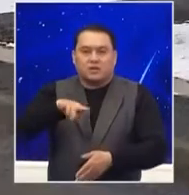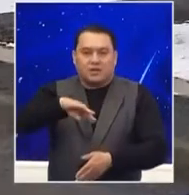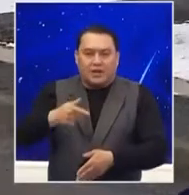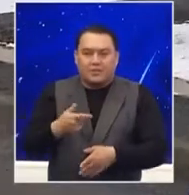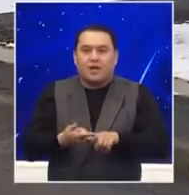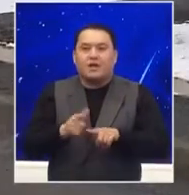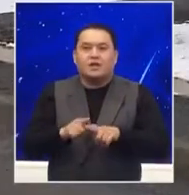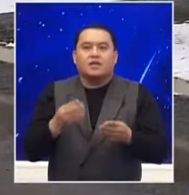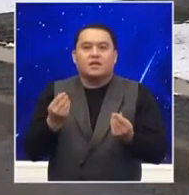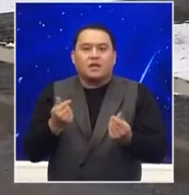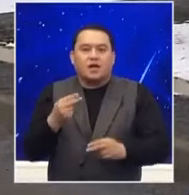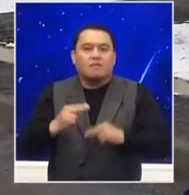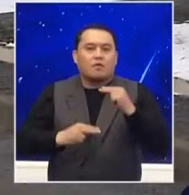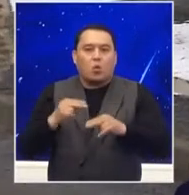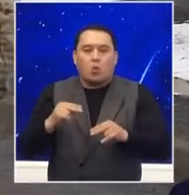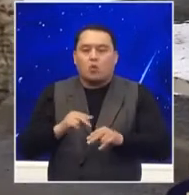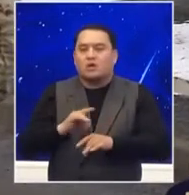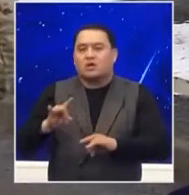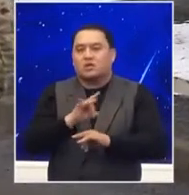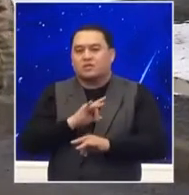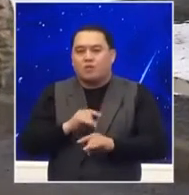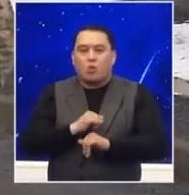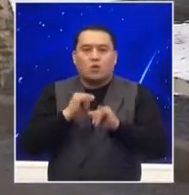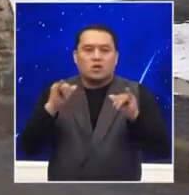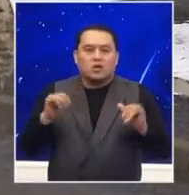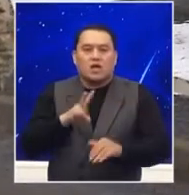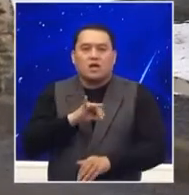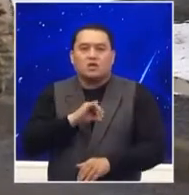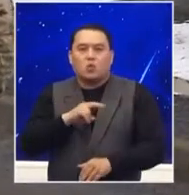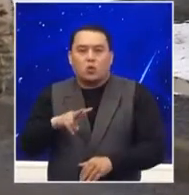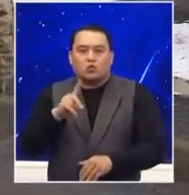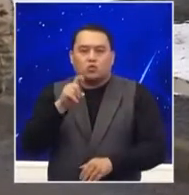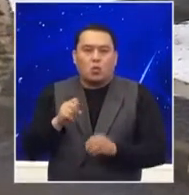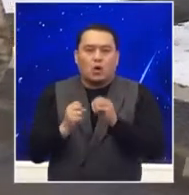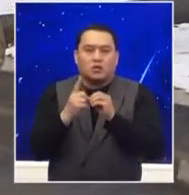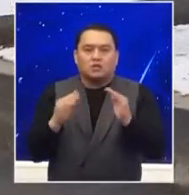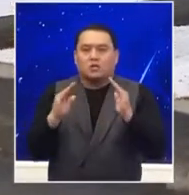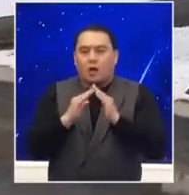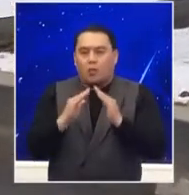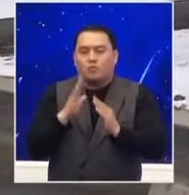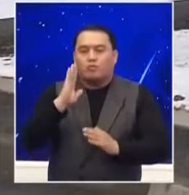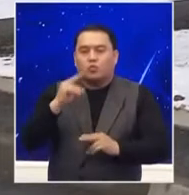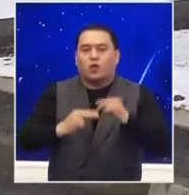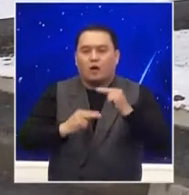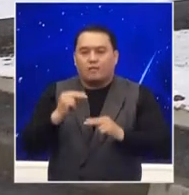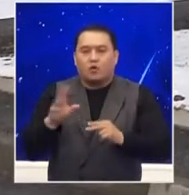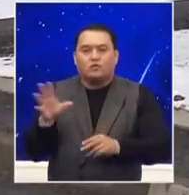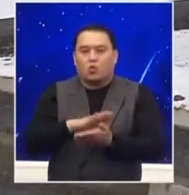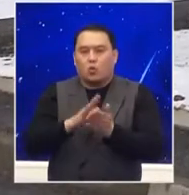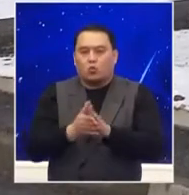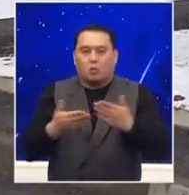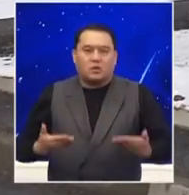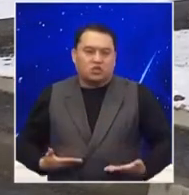На эти средства восстановлена инфраструктура региона. Только в Нарынколе будет построено 111 домов. На сегодня в районе имеются все условия